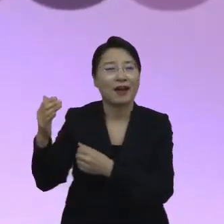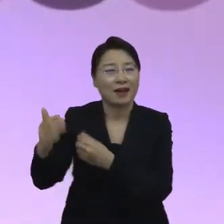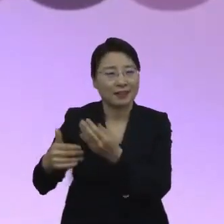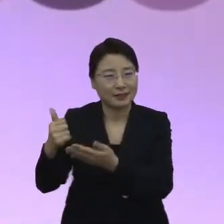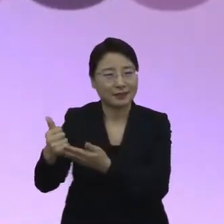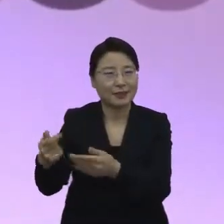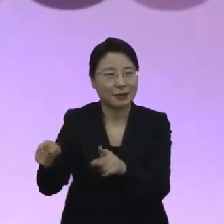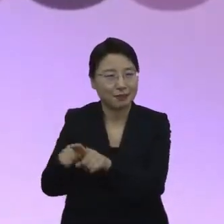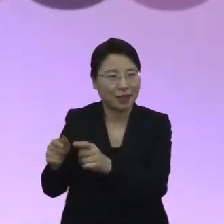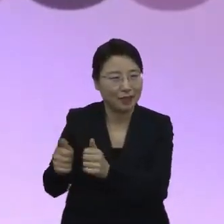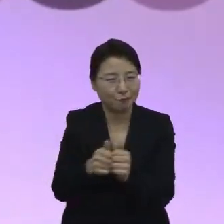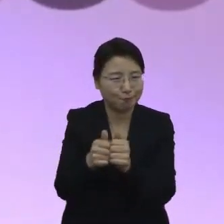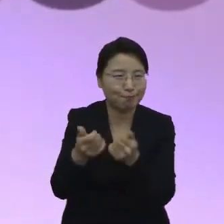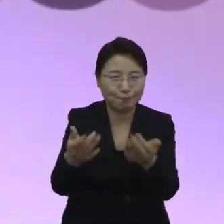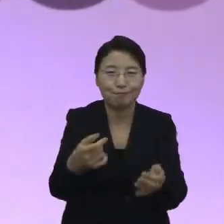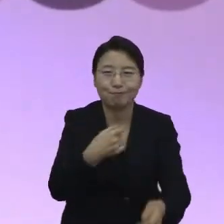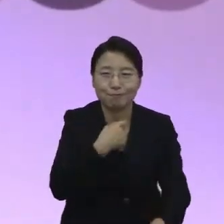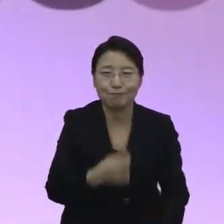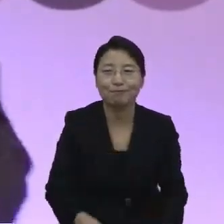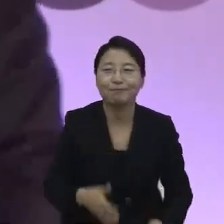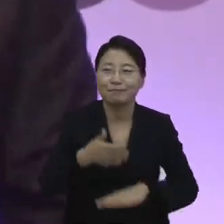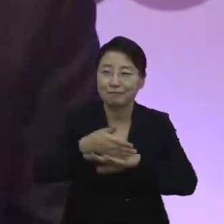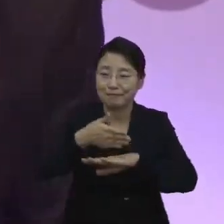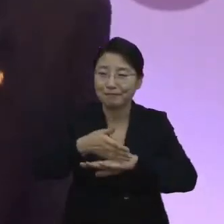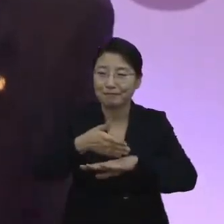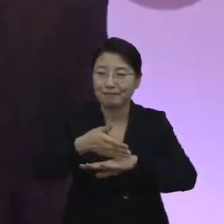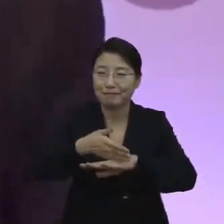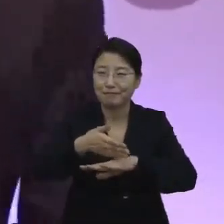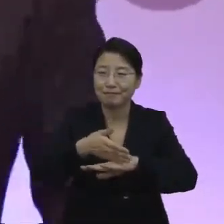함께하기를 소망합니다. 여러분 감사합니다.